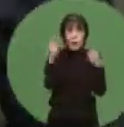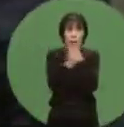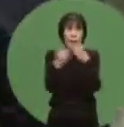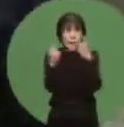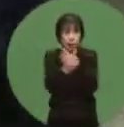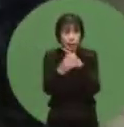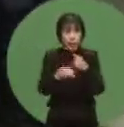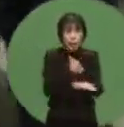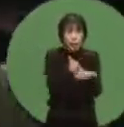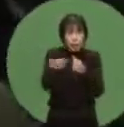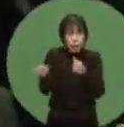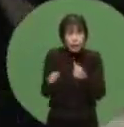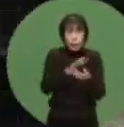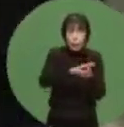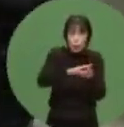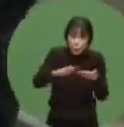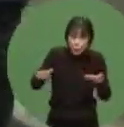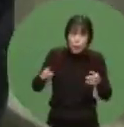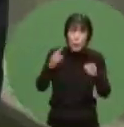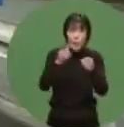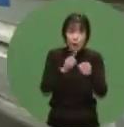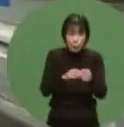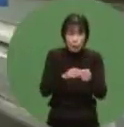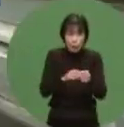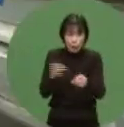化のため作業に集中していました。